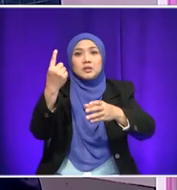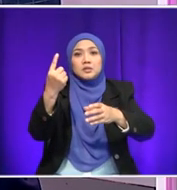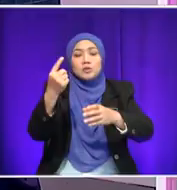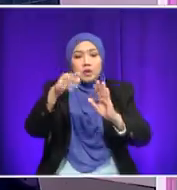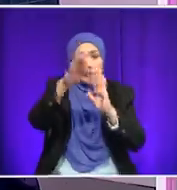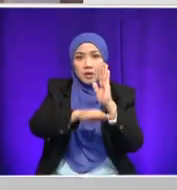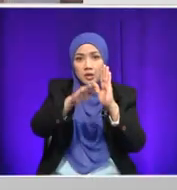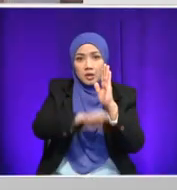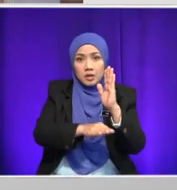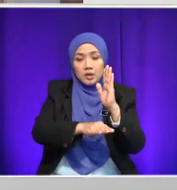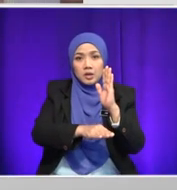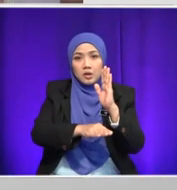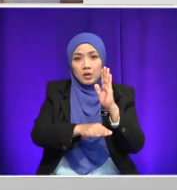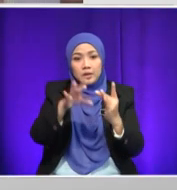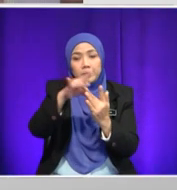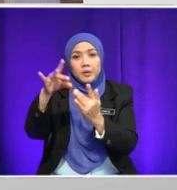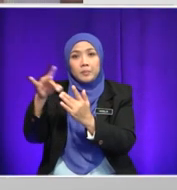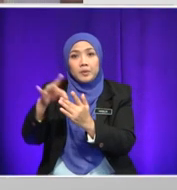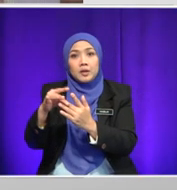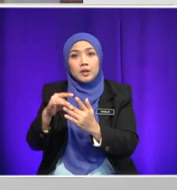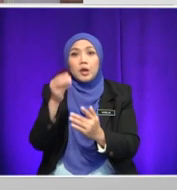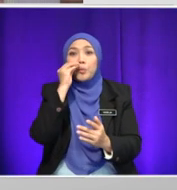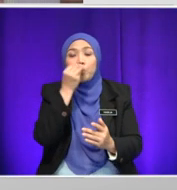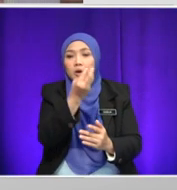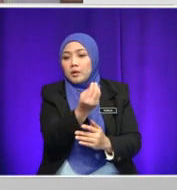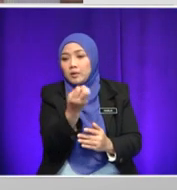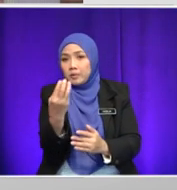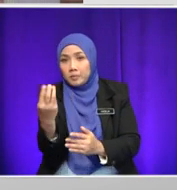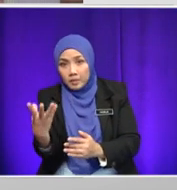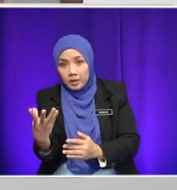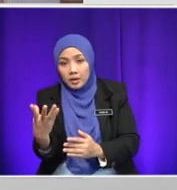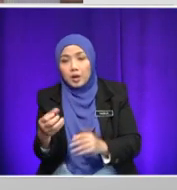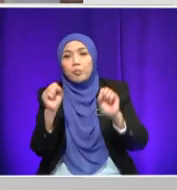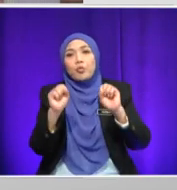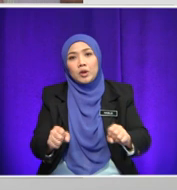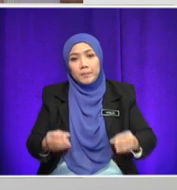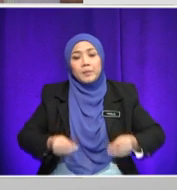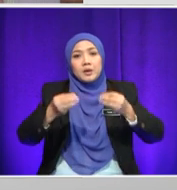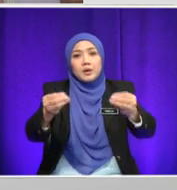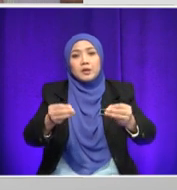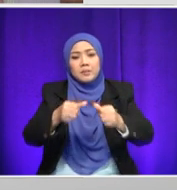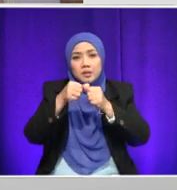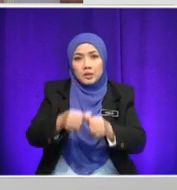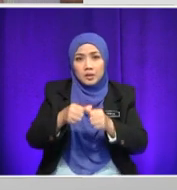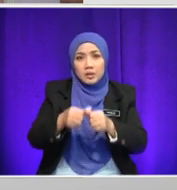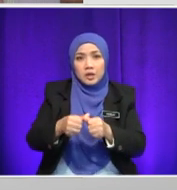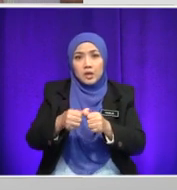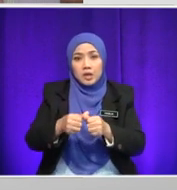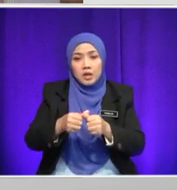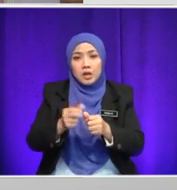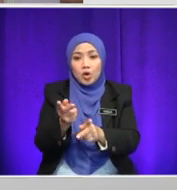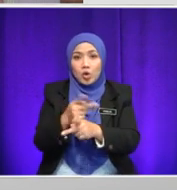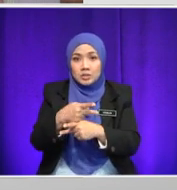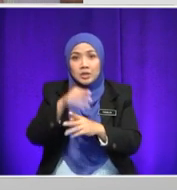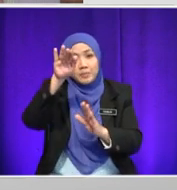pemilihan quantity bunga dan daun yang terlihat mampu memberikan penekanan kepada konsep minimalis dalam ruang Oke